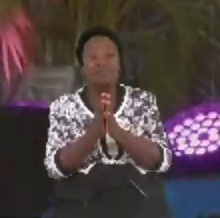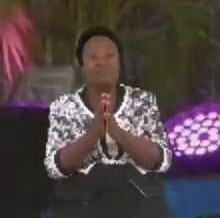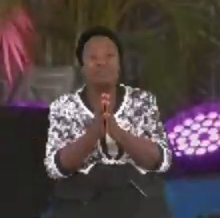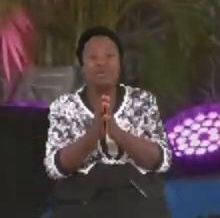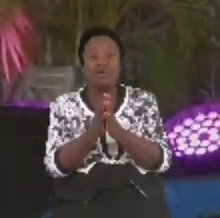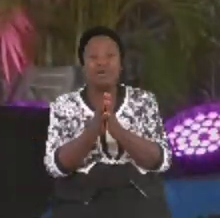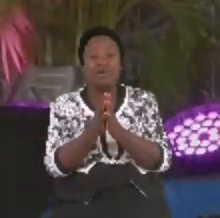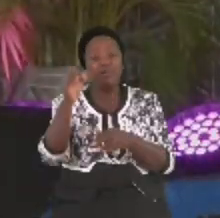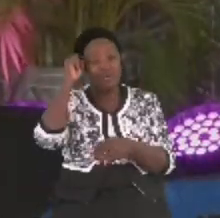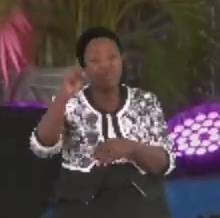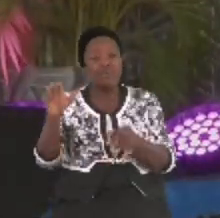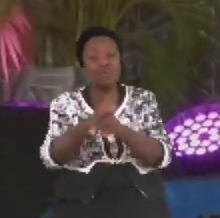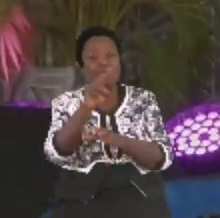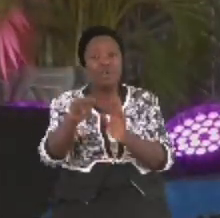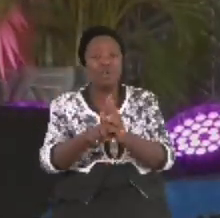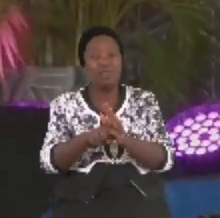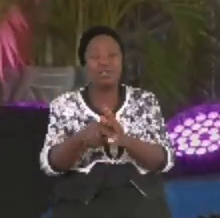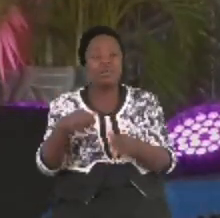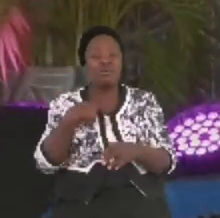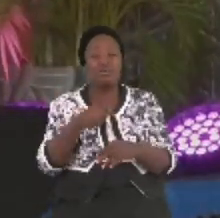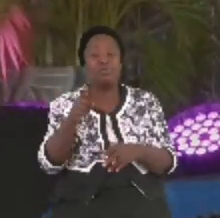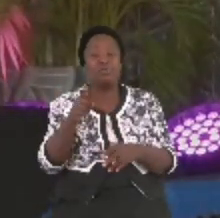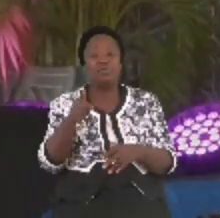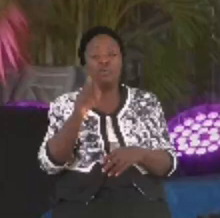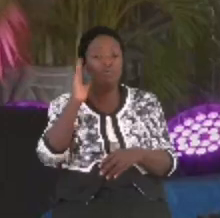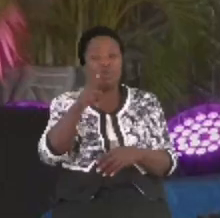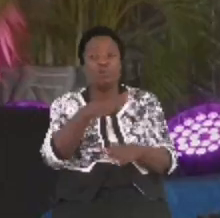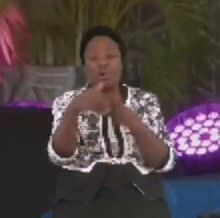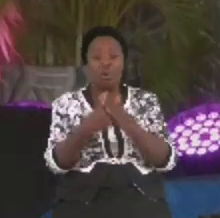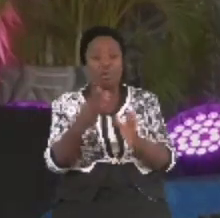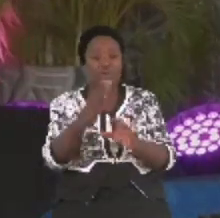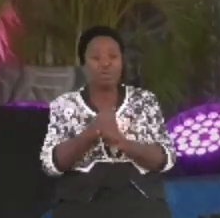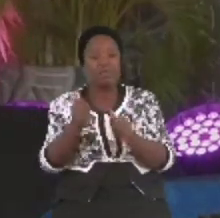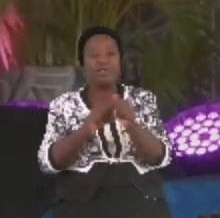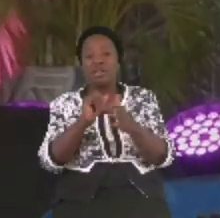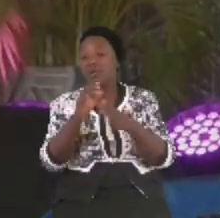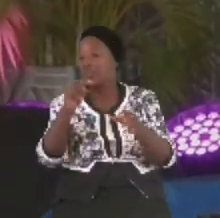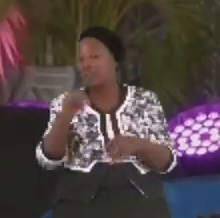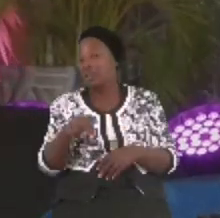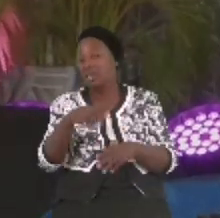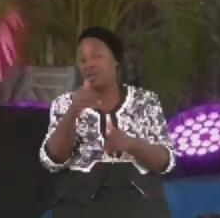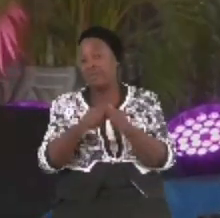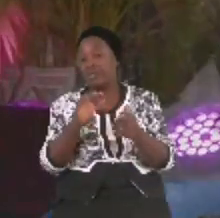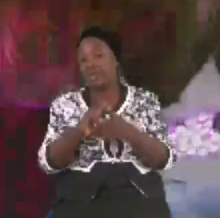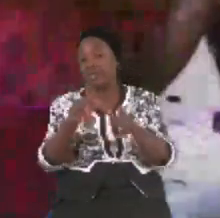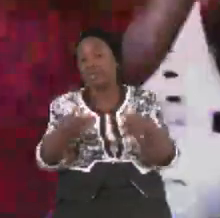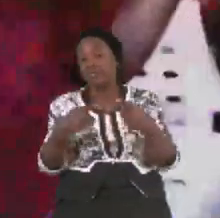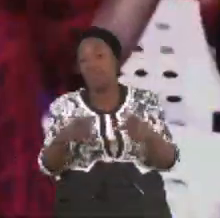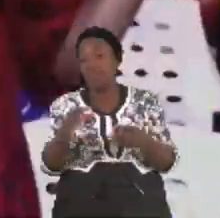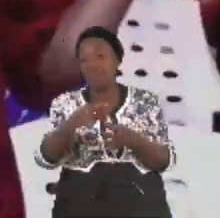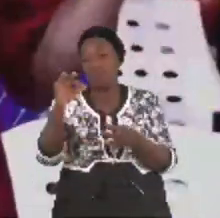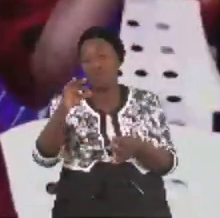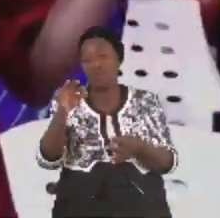De sa plénitude, vous recevrez tous. Tout ce dont tu as besoin, tout est pourvu.